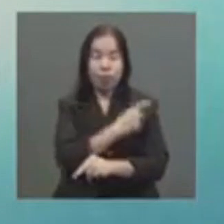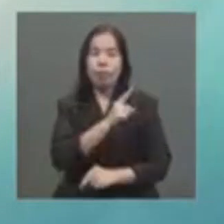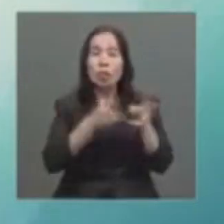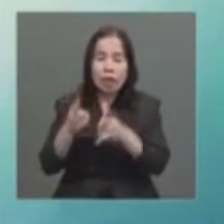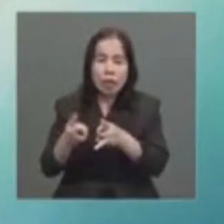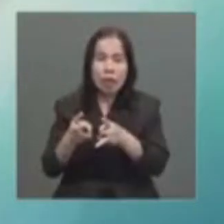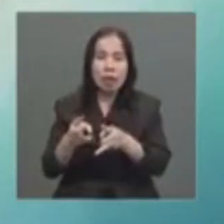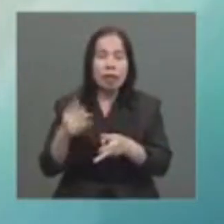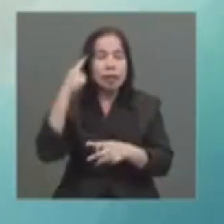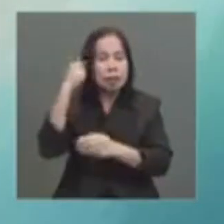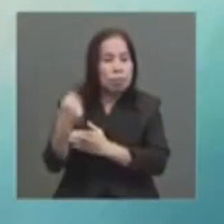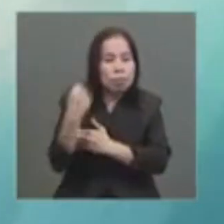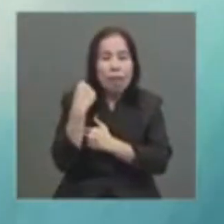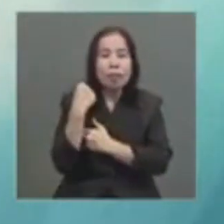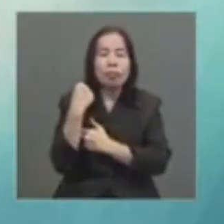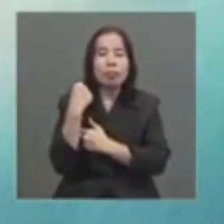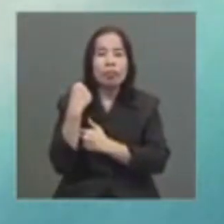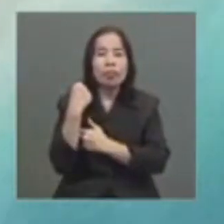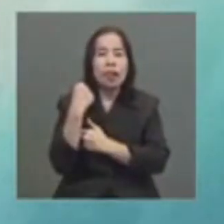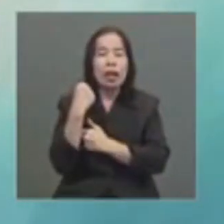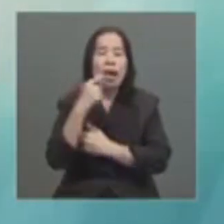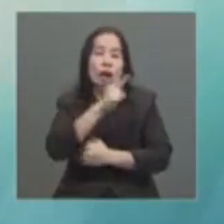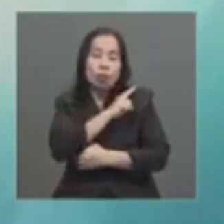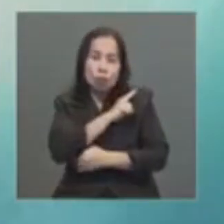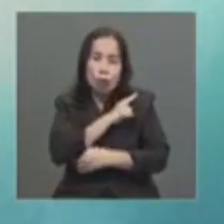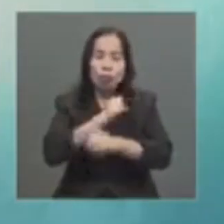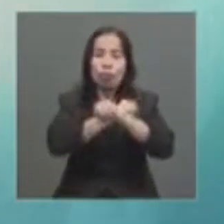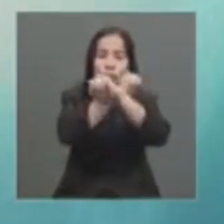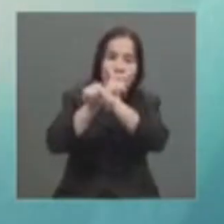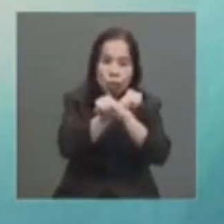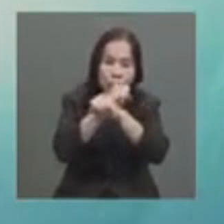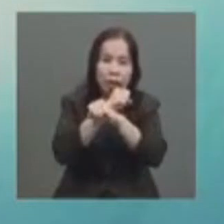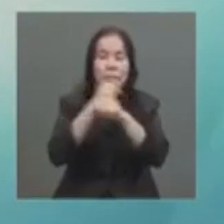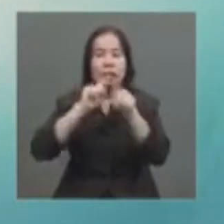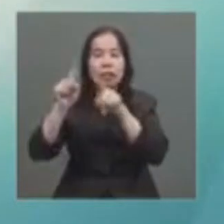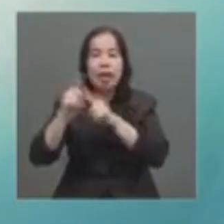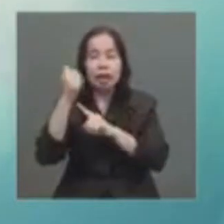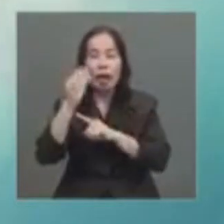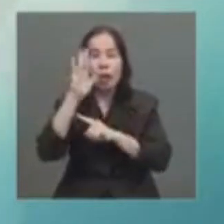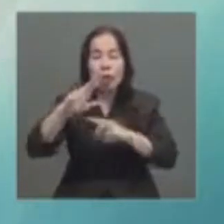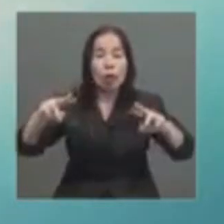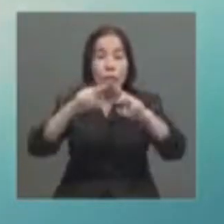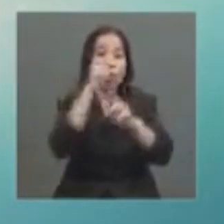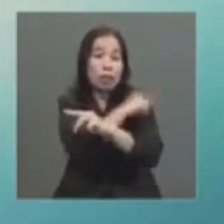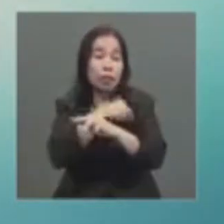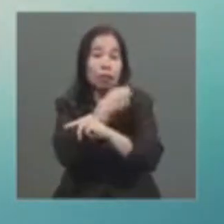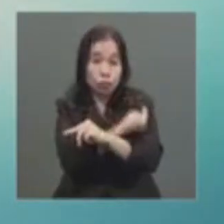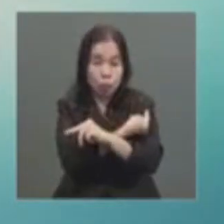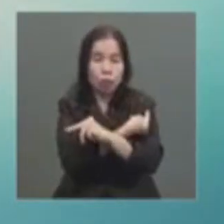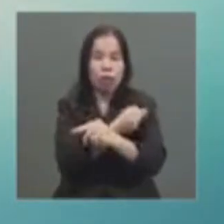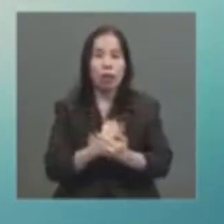รายก็ดีขึ้นกว่าเมื่อวานแต่ยังไม่น่าพึงพอใจเพราะตัวเลขยังเป็นหลักร้อยกว่าโดยพบใน16จังหวัดเช่นกรุงเทพฯ 43รายสมุทรปราการ 23รายที่ภูเก็ต